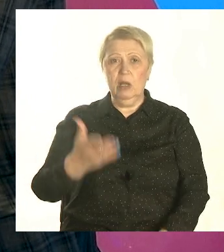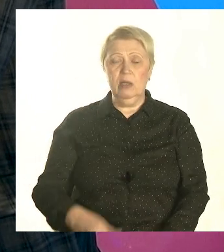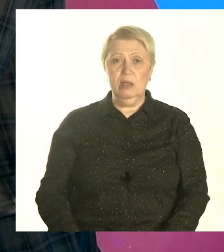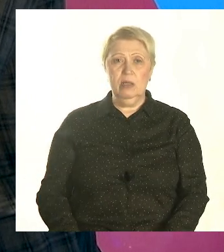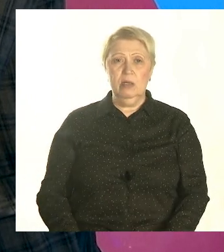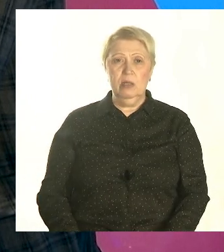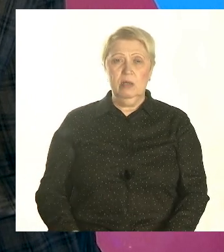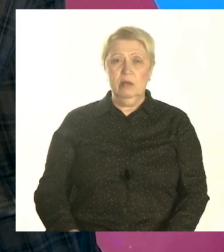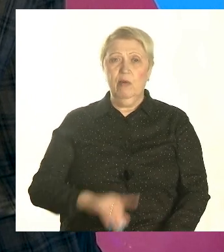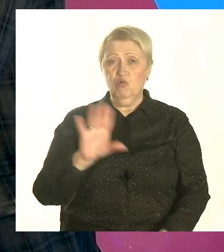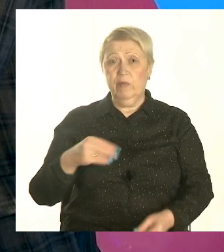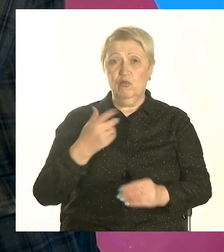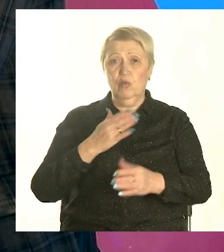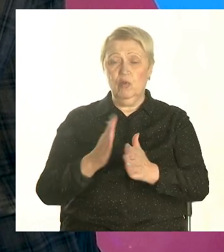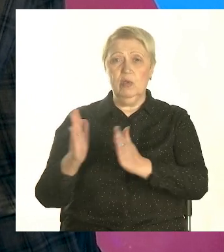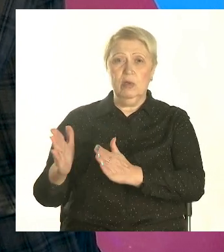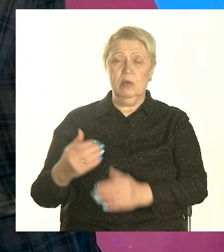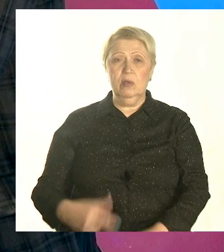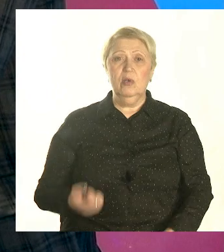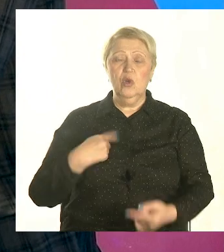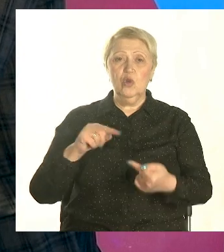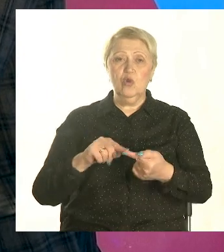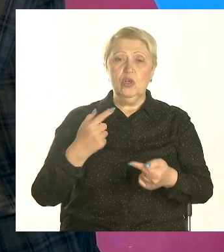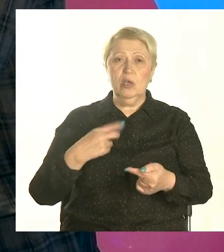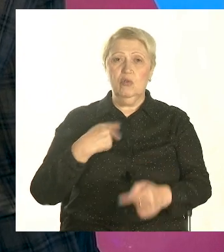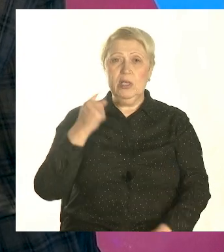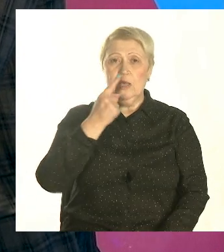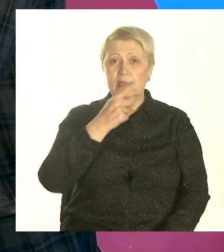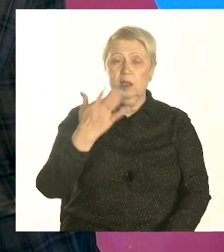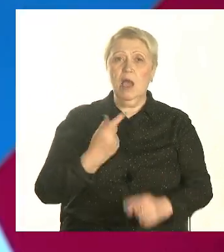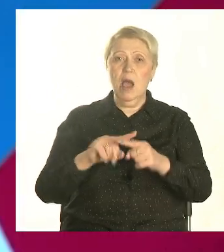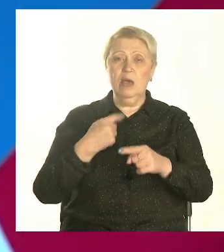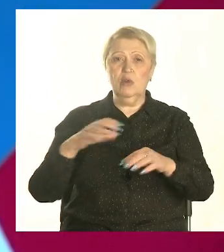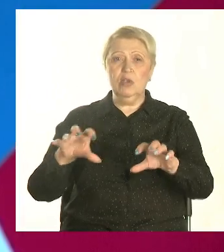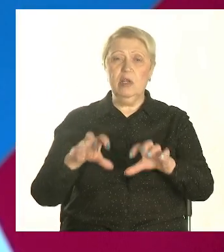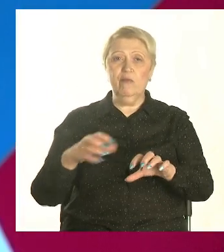слажено, прекрасно. С точки зрения непосредственно запуска самой реформы, реализации,